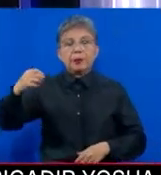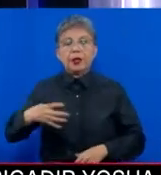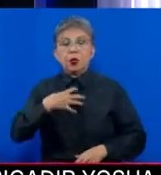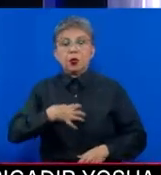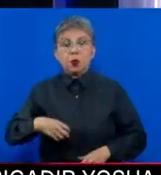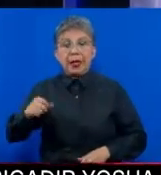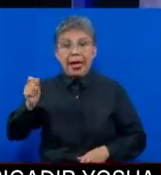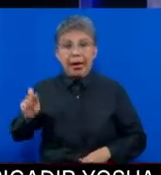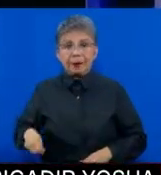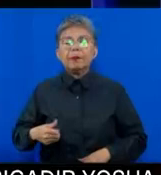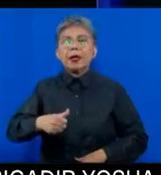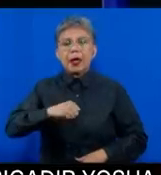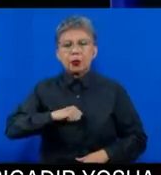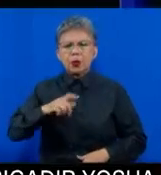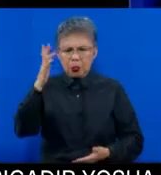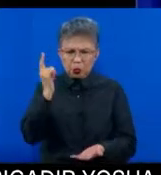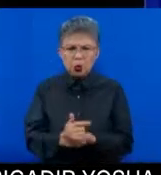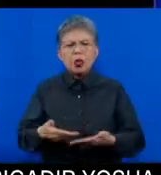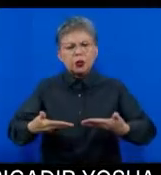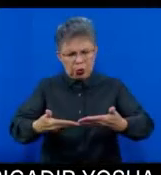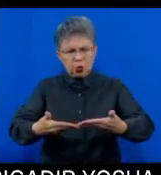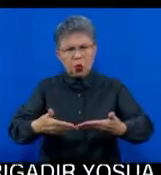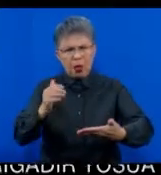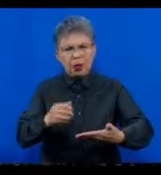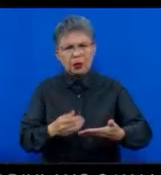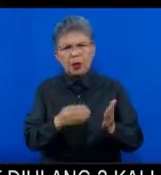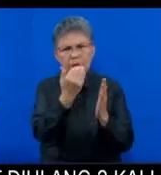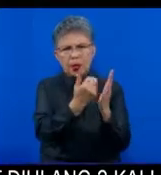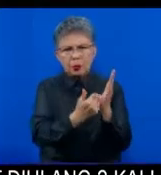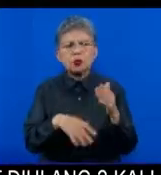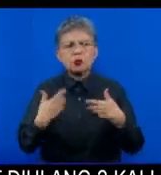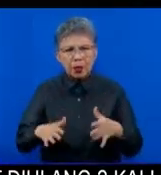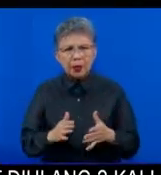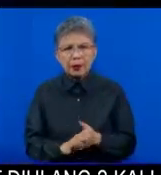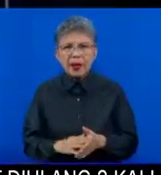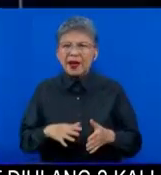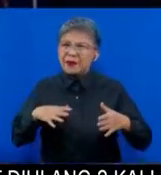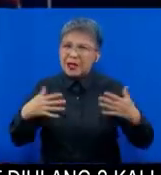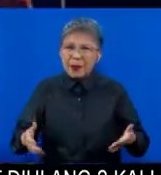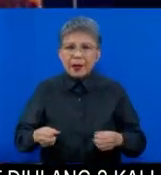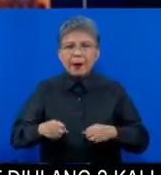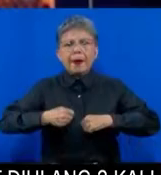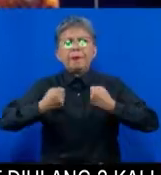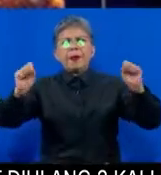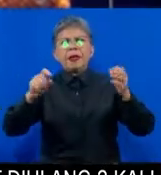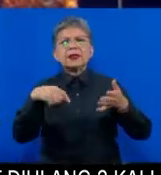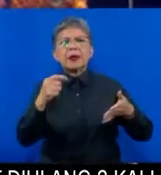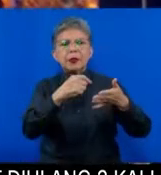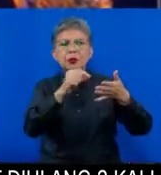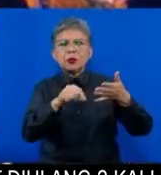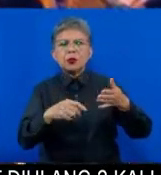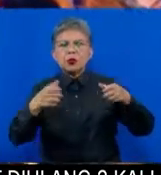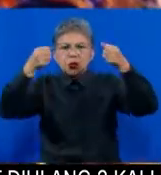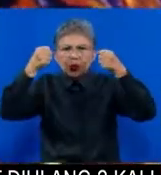pihak terkait mengaku keputusannya sudah sesuai dengan peraturan yang ada. Lalu bagaimana sesungguhnya bebas bersyarat bagi terpidana?